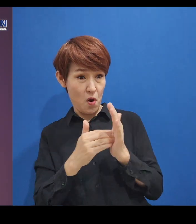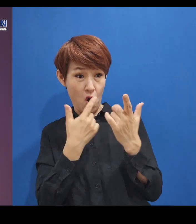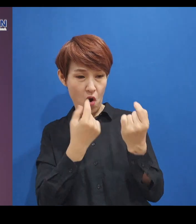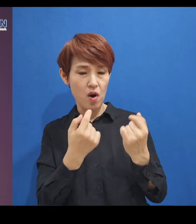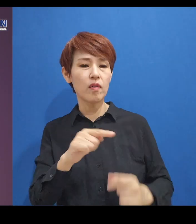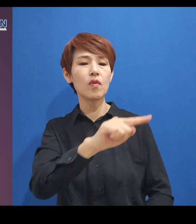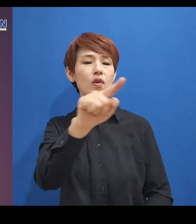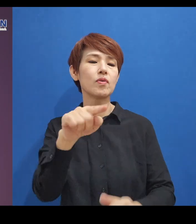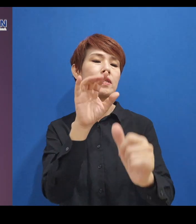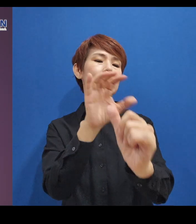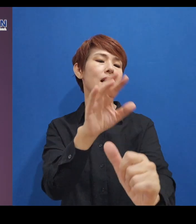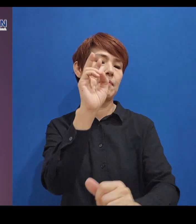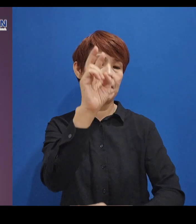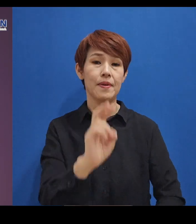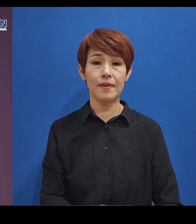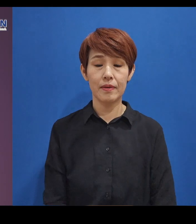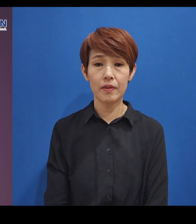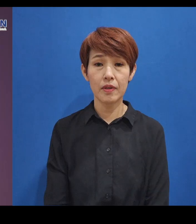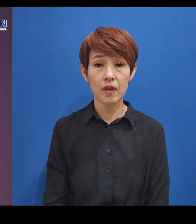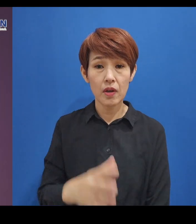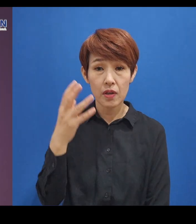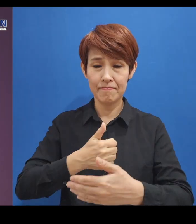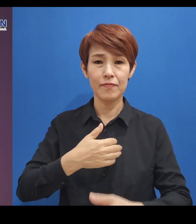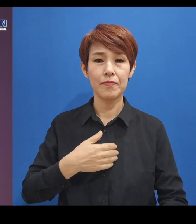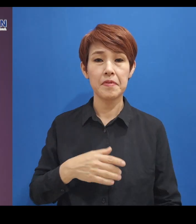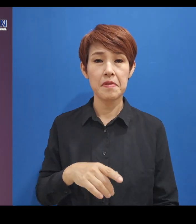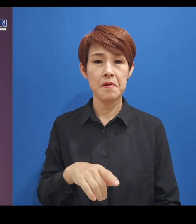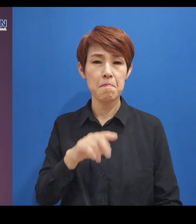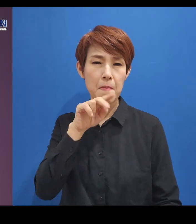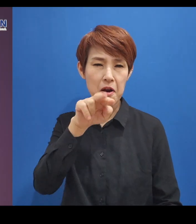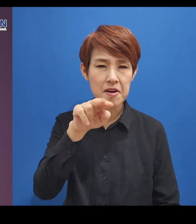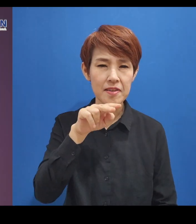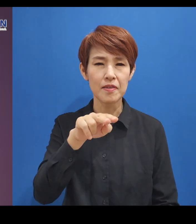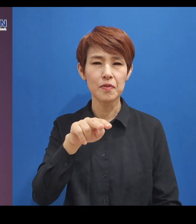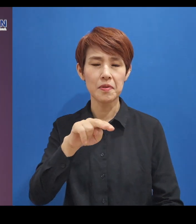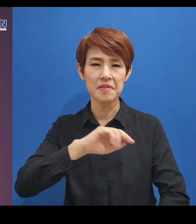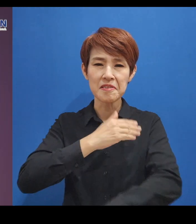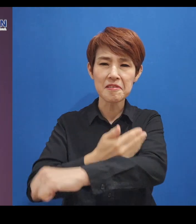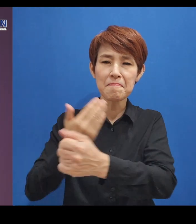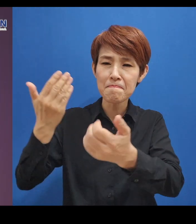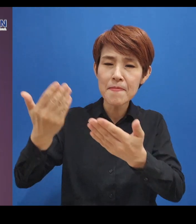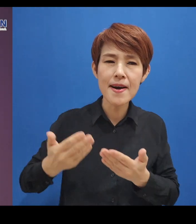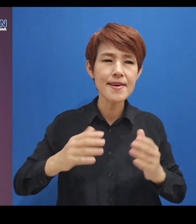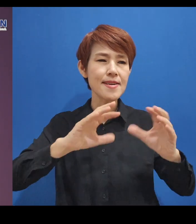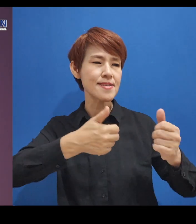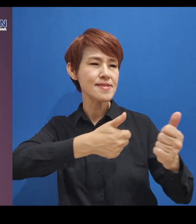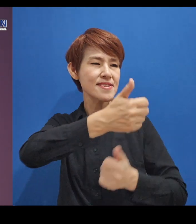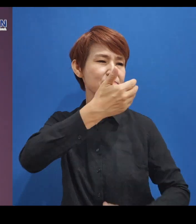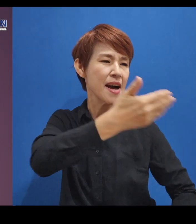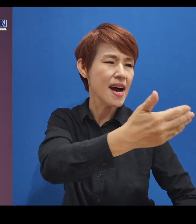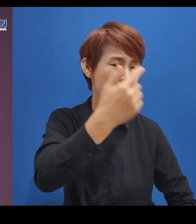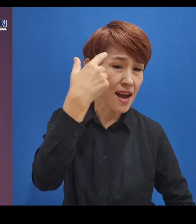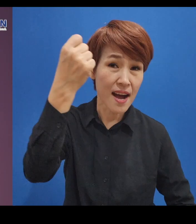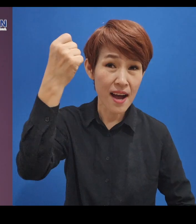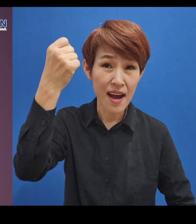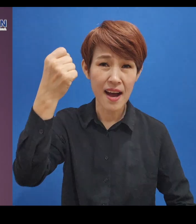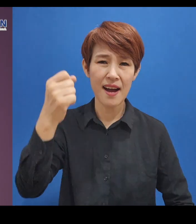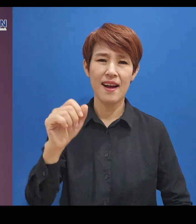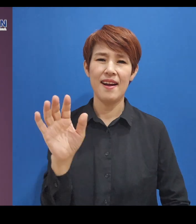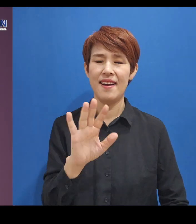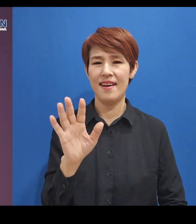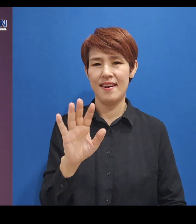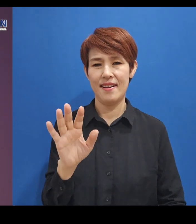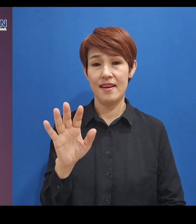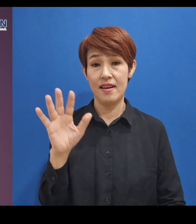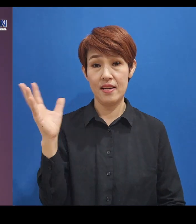성령이 우리 마음에 오시면 방언이 터지고 능력을 받고 세상을 다 이겨버릴 것 같지만,